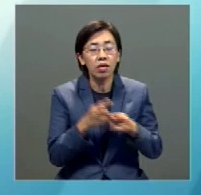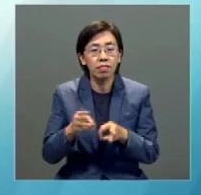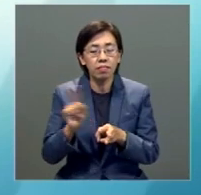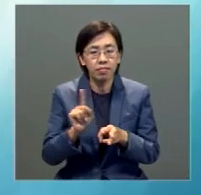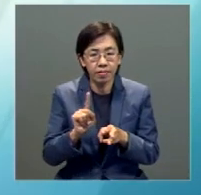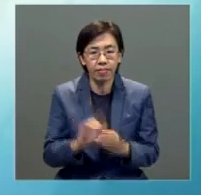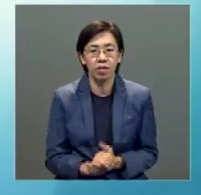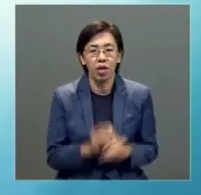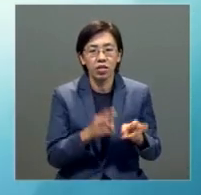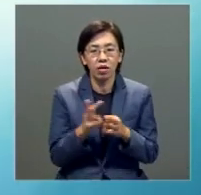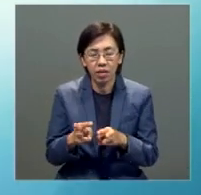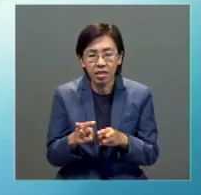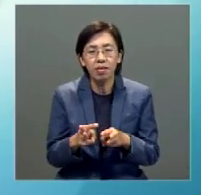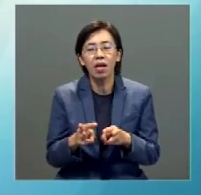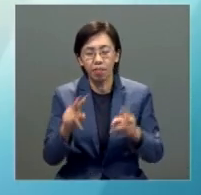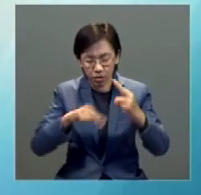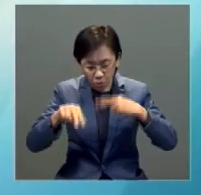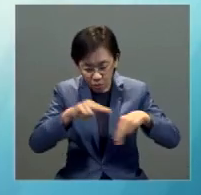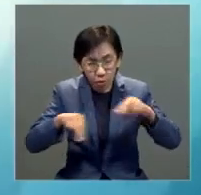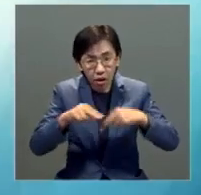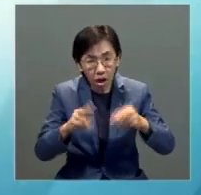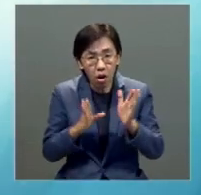หรือที่เรียกว่า Active Case Files